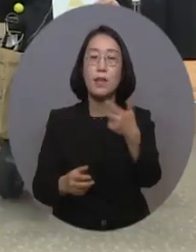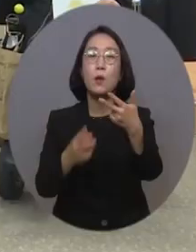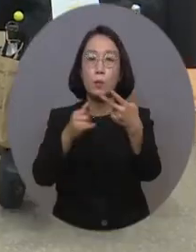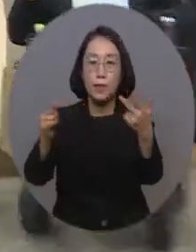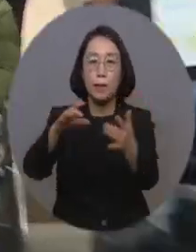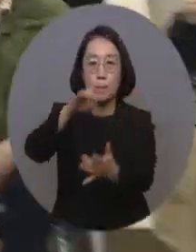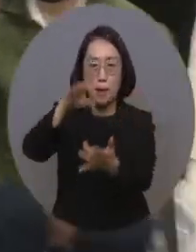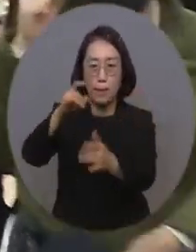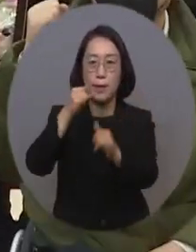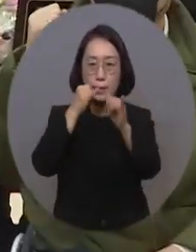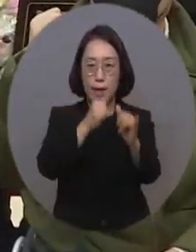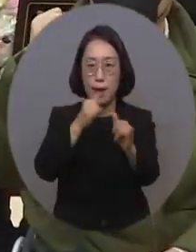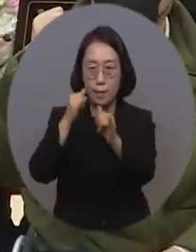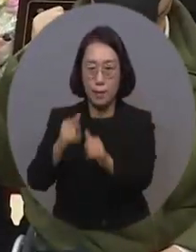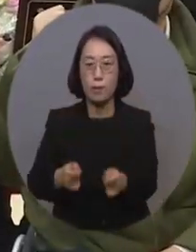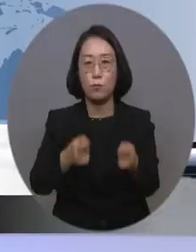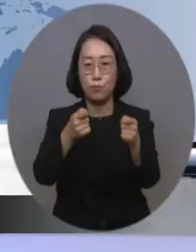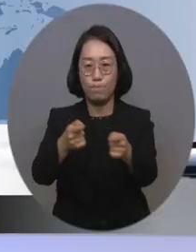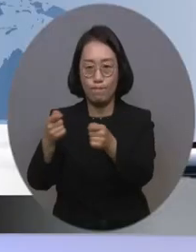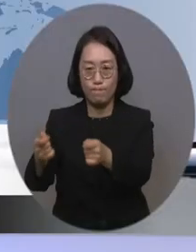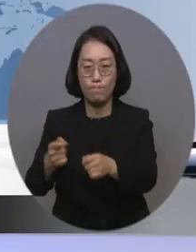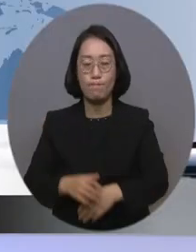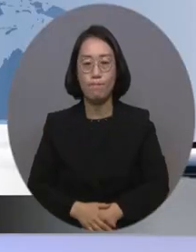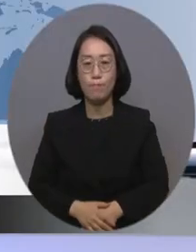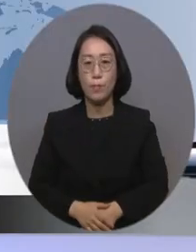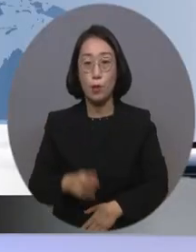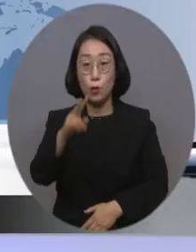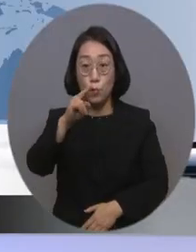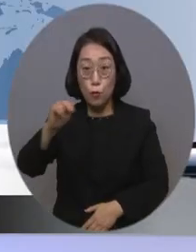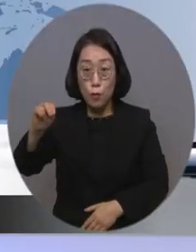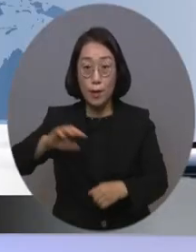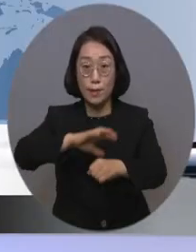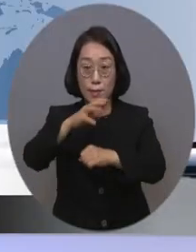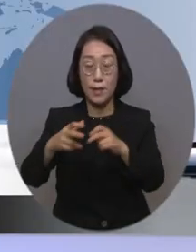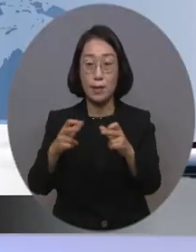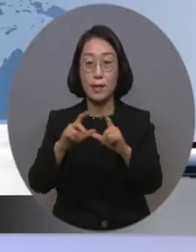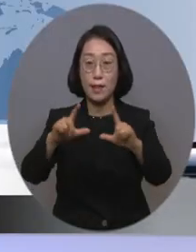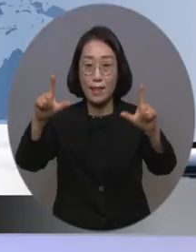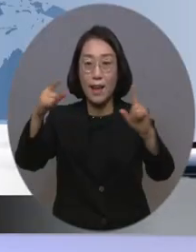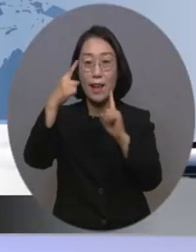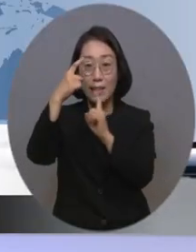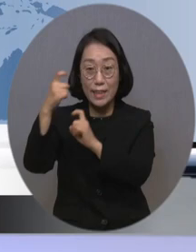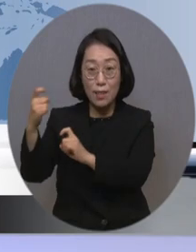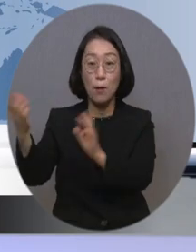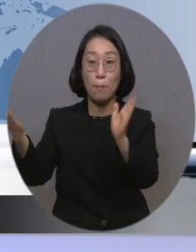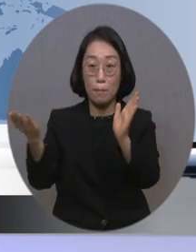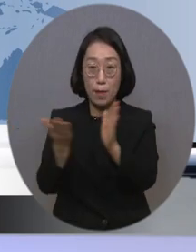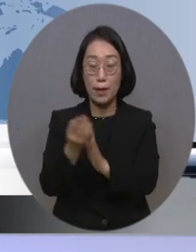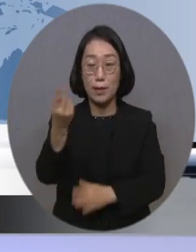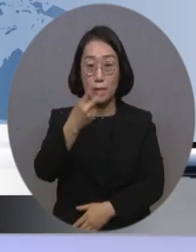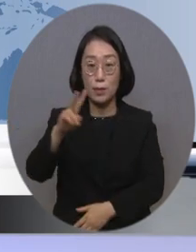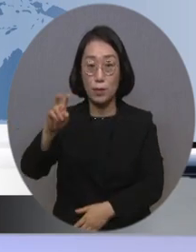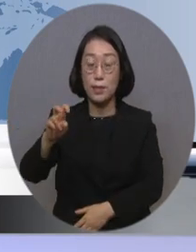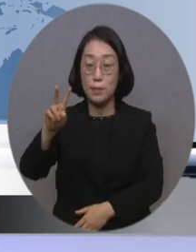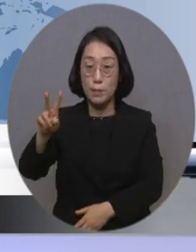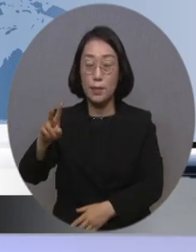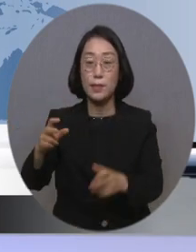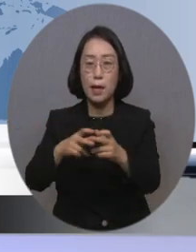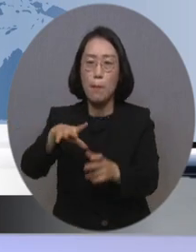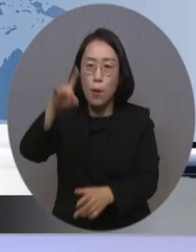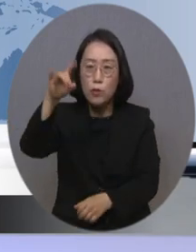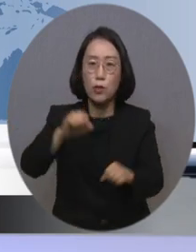7명이 수상의 영예를 안았습니다. 유엔이 정한 세계 장애인의 날을 기념하는 2022 장애인